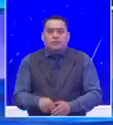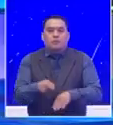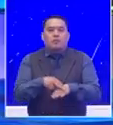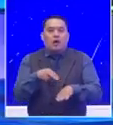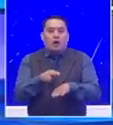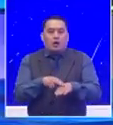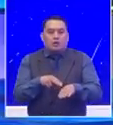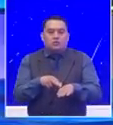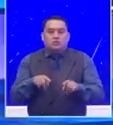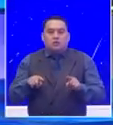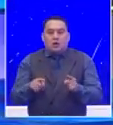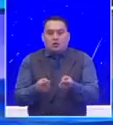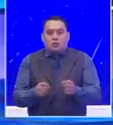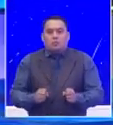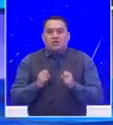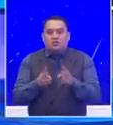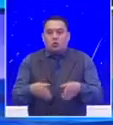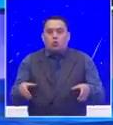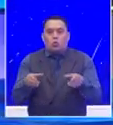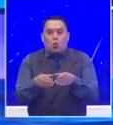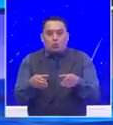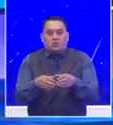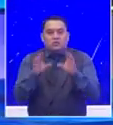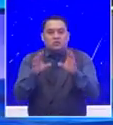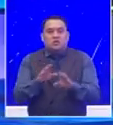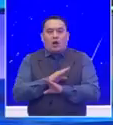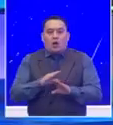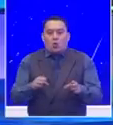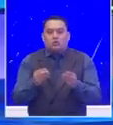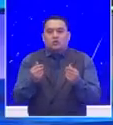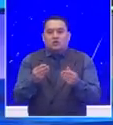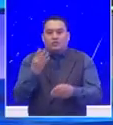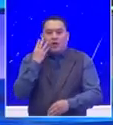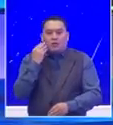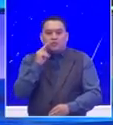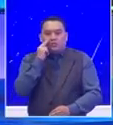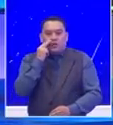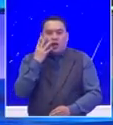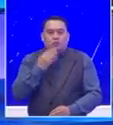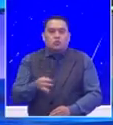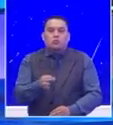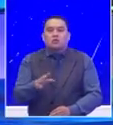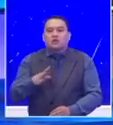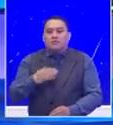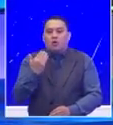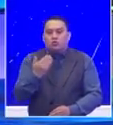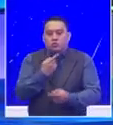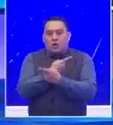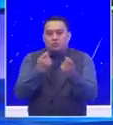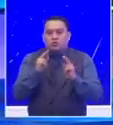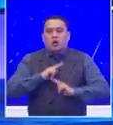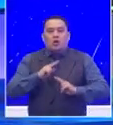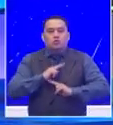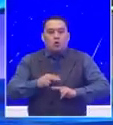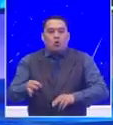Правоохранительные органы пресекли деятельность преступной группы, промышляющей незаконным отмыванием денег в Алматы, Шымкенте и Алматинской области. Об этом